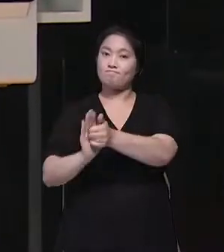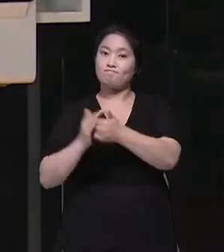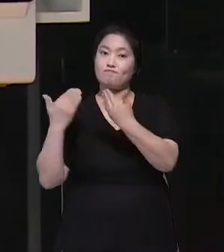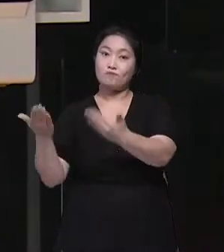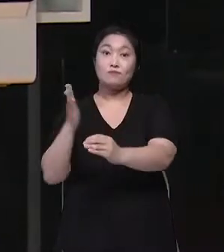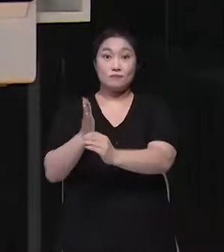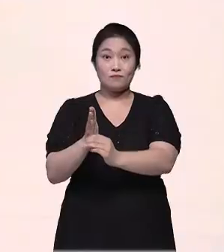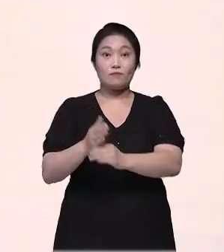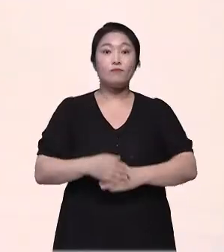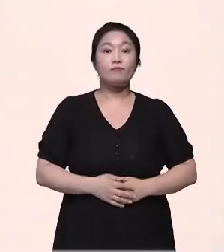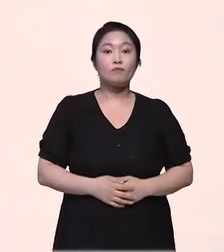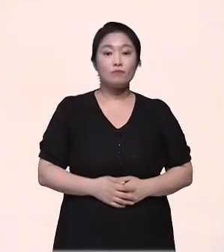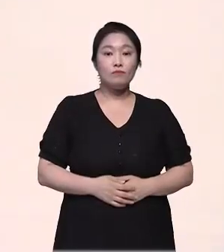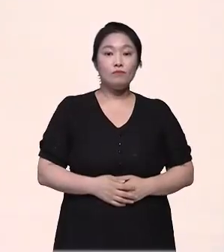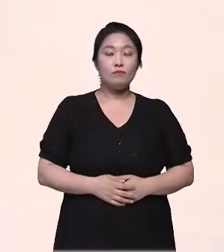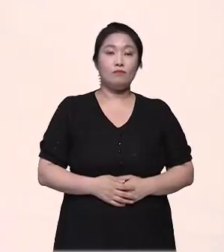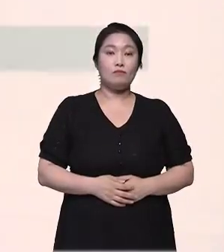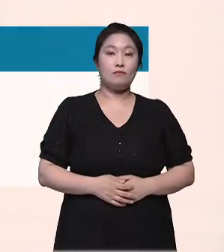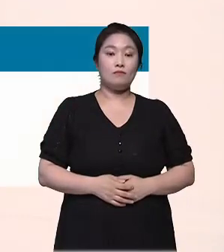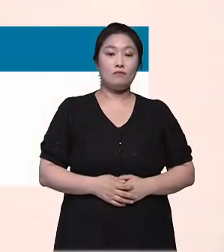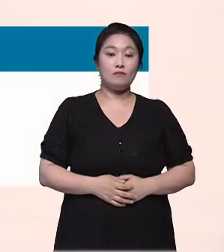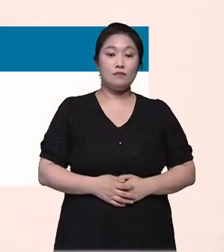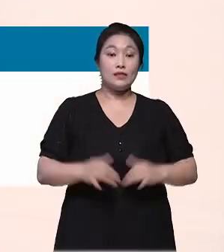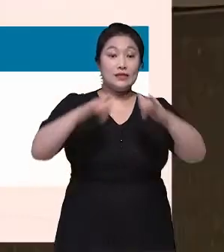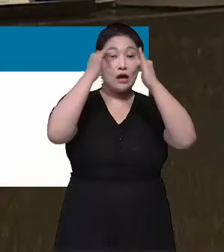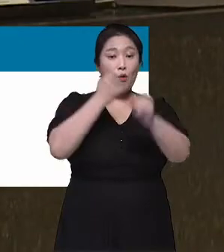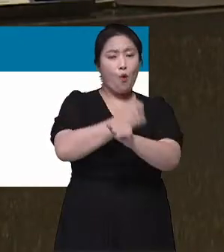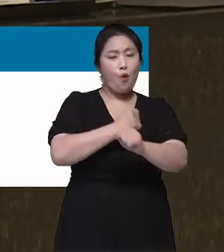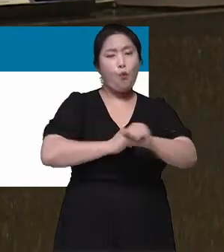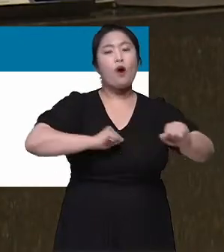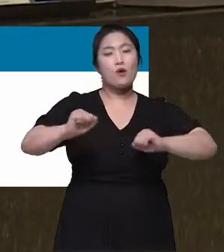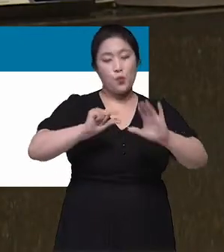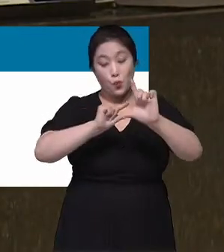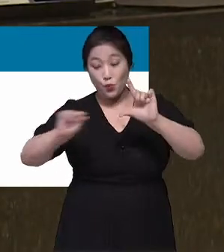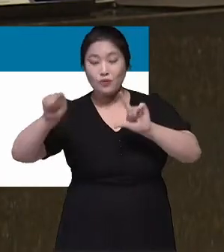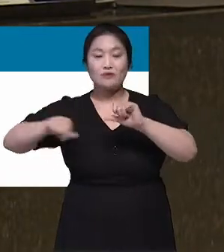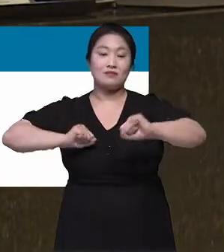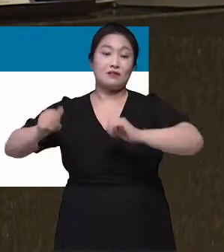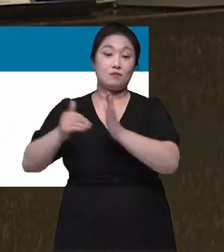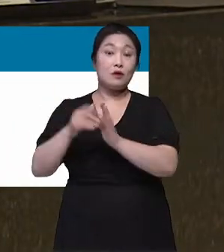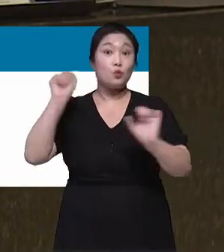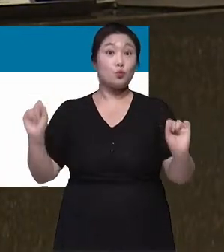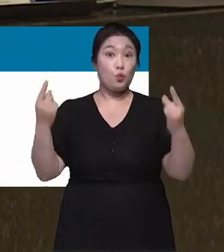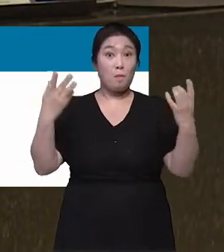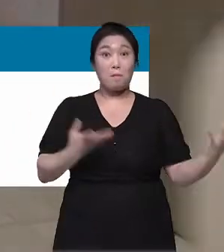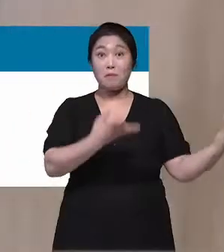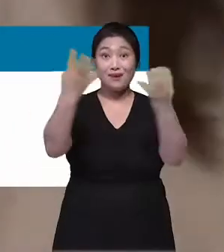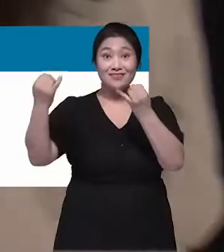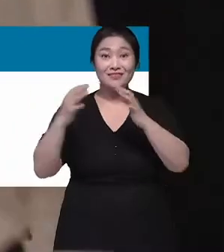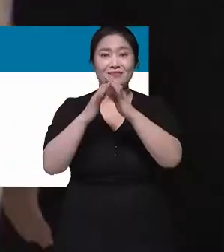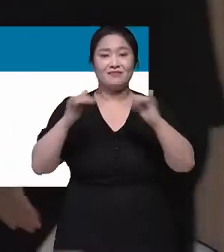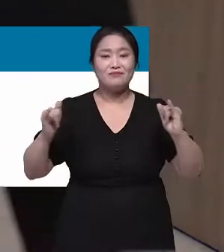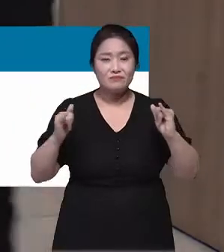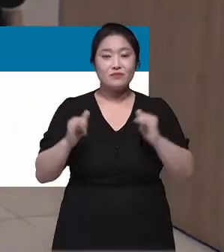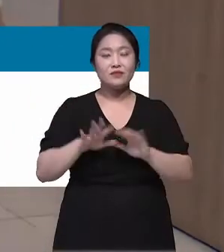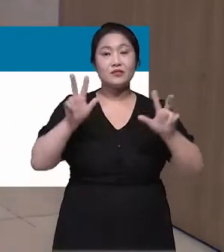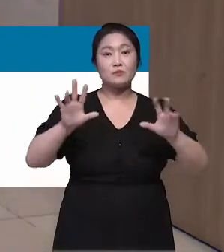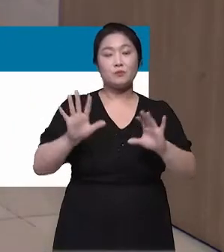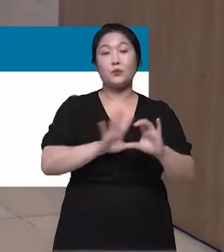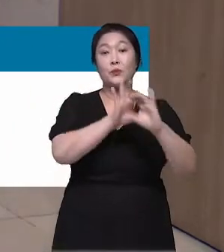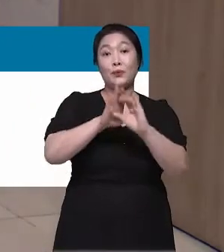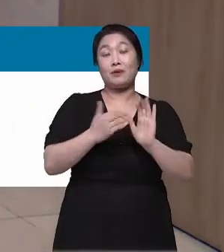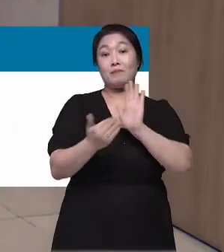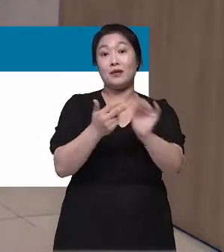제공하고 있습니다. 사회공헌 활동 일환으로 시작하게 됐습니다. 동시에 굉장히 많은 분들이